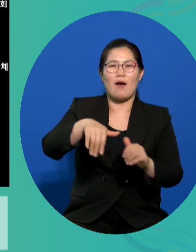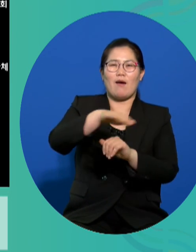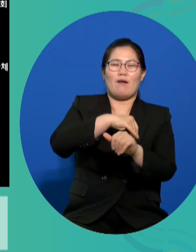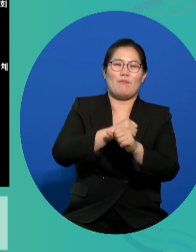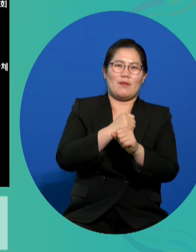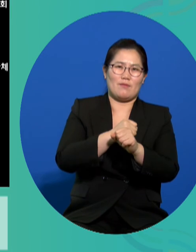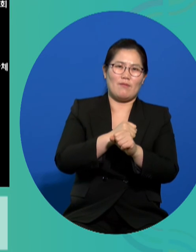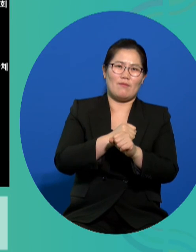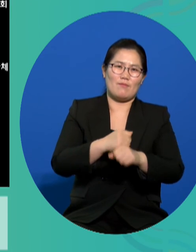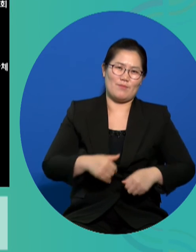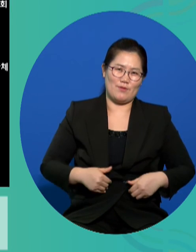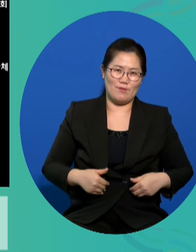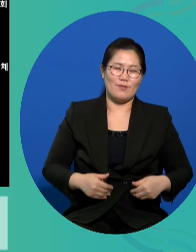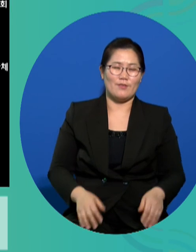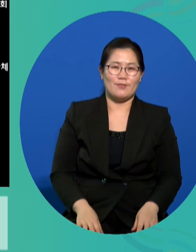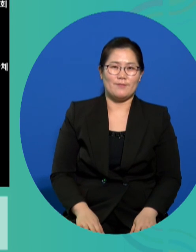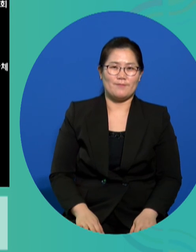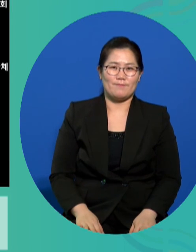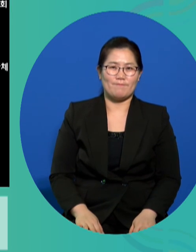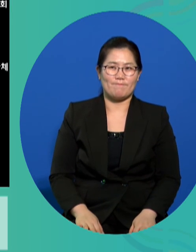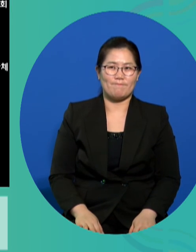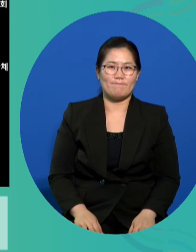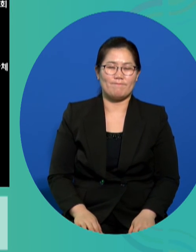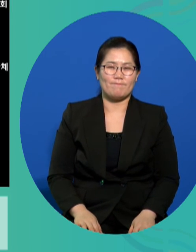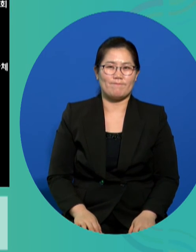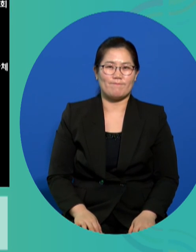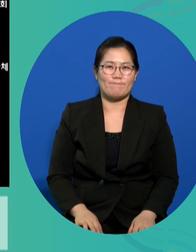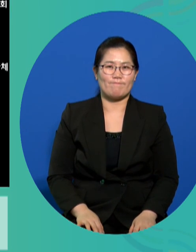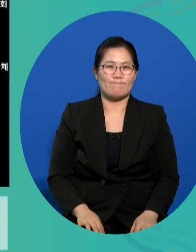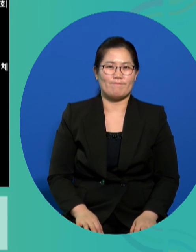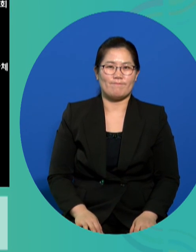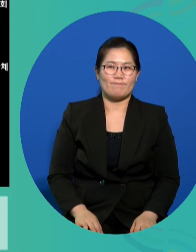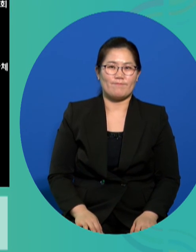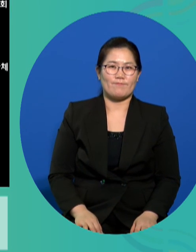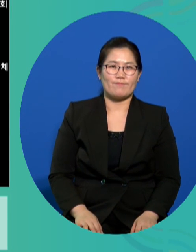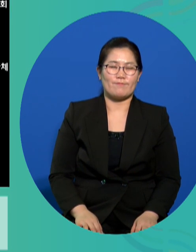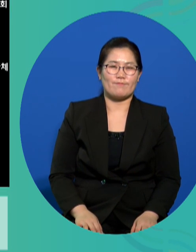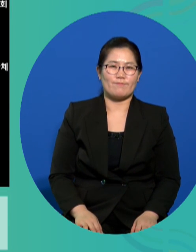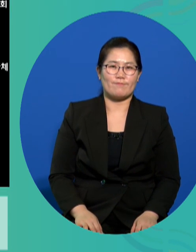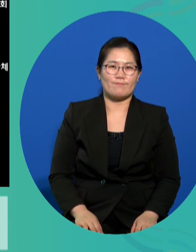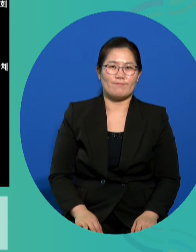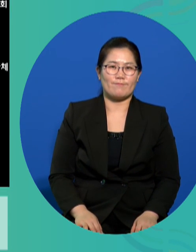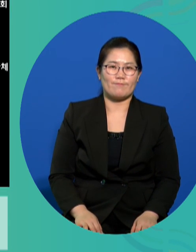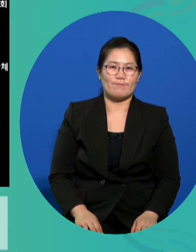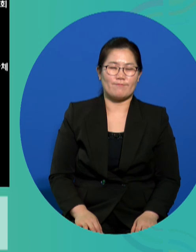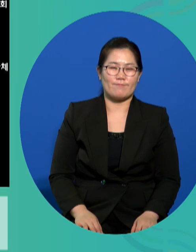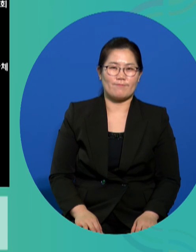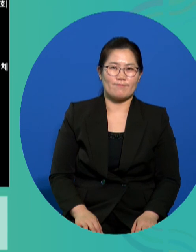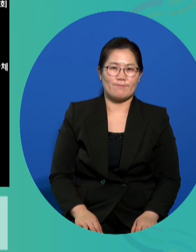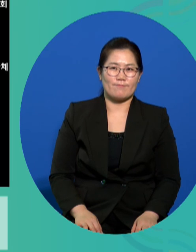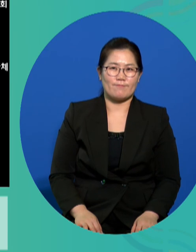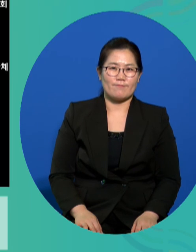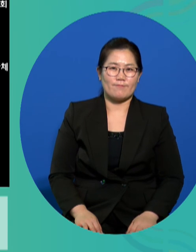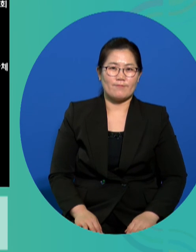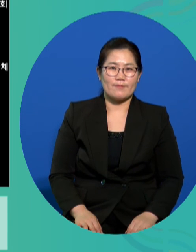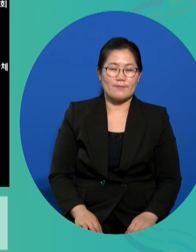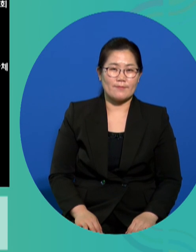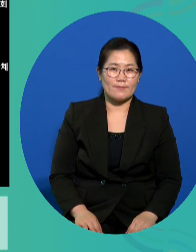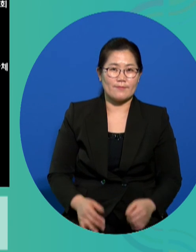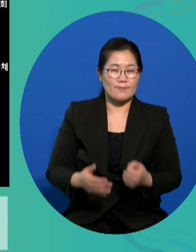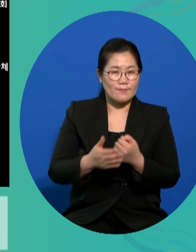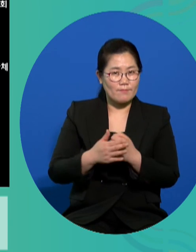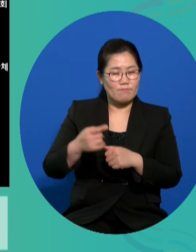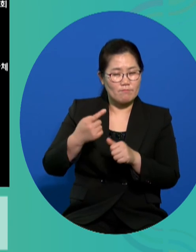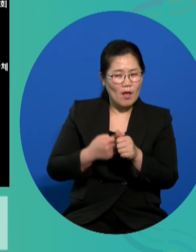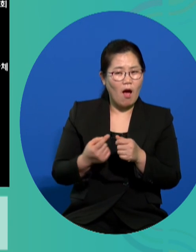어떤 수익 모델로 돼서 돌아올 수 있게끔 하는 이런 가치 창출을 이야기하는 겁니다. 이런 측면에서는 상당히 고민해